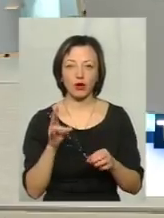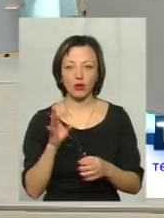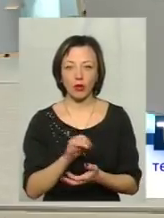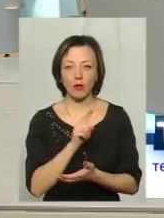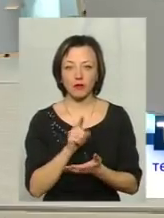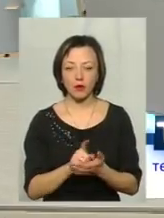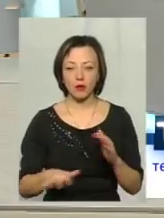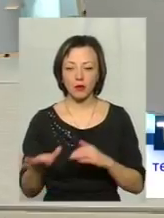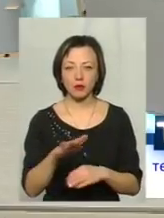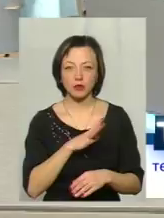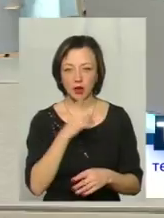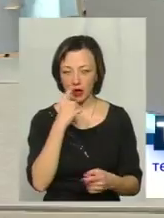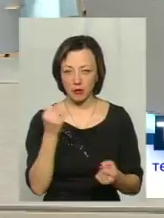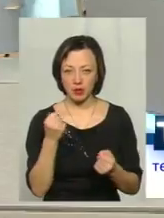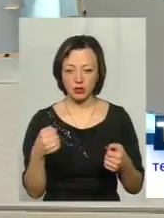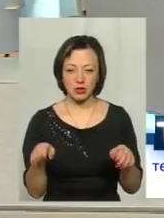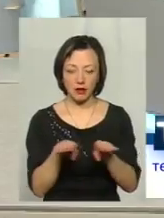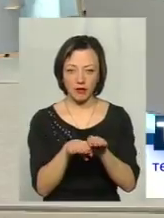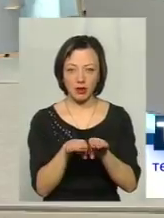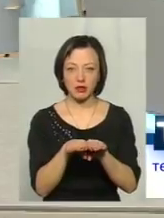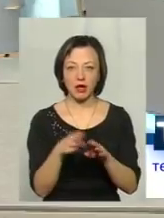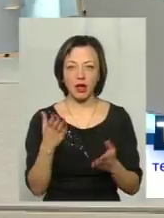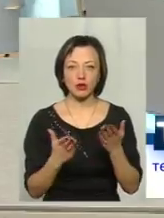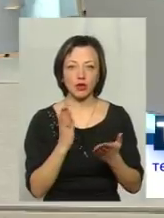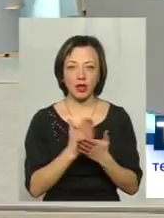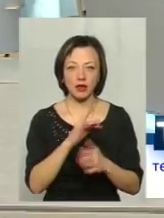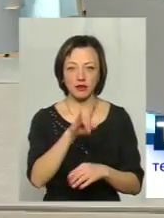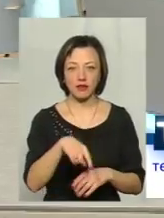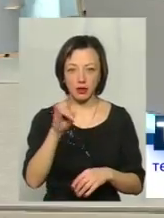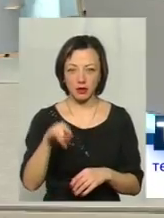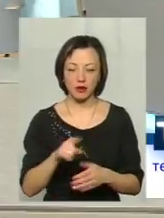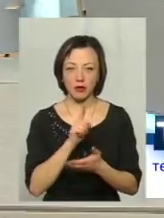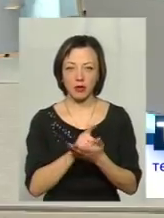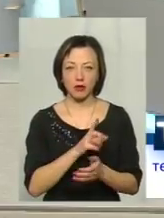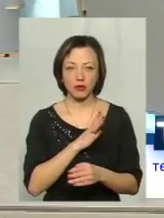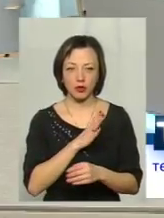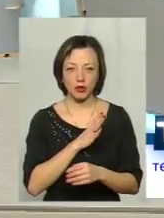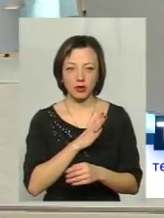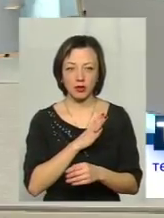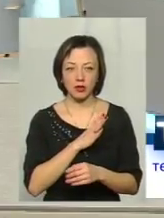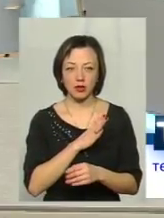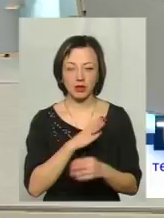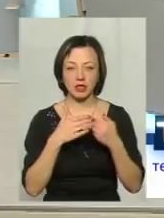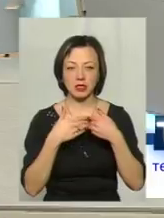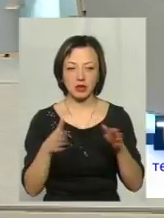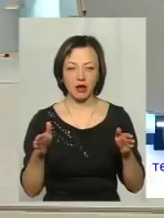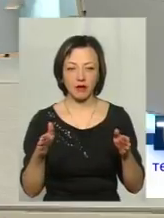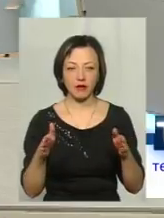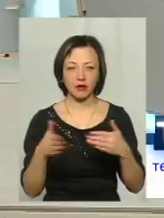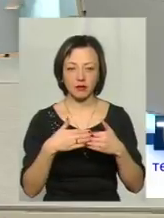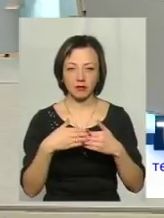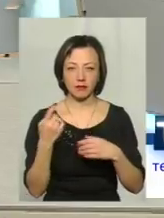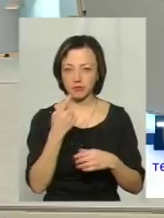обов'язково приміщення дуже будуть герметичне, закриватися. Якщо є вікна, значить вони мати ставні, щоб були